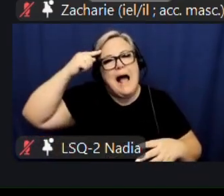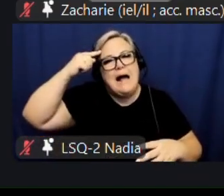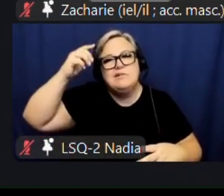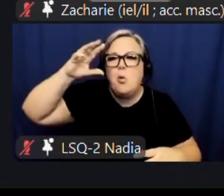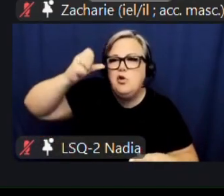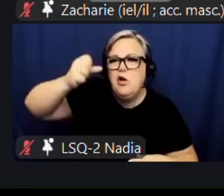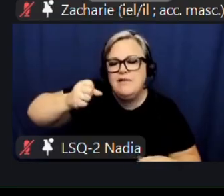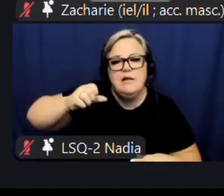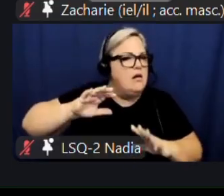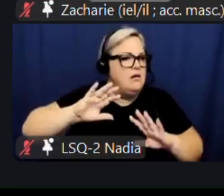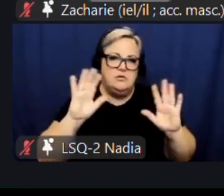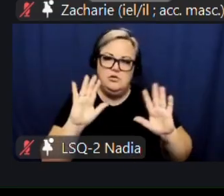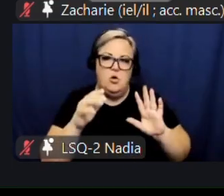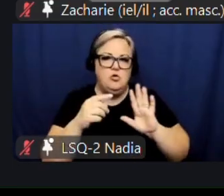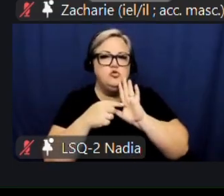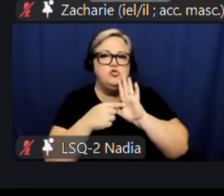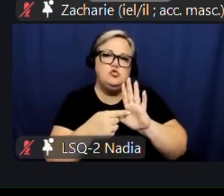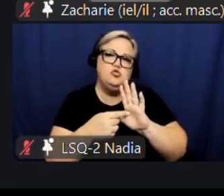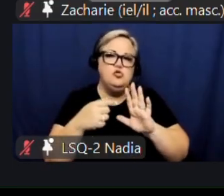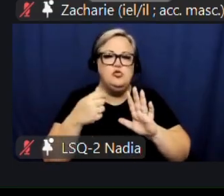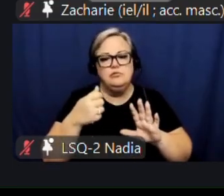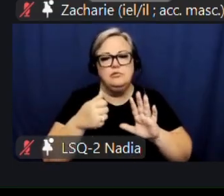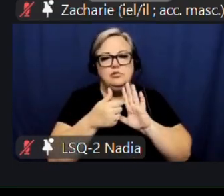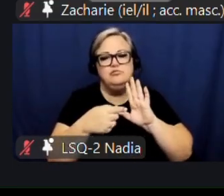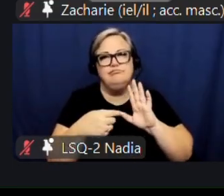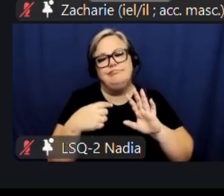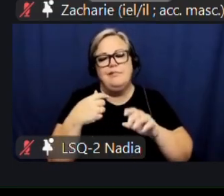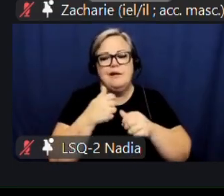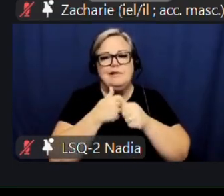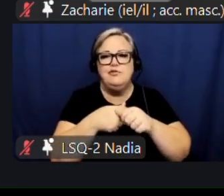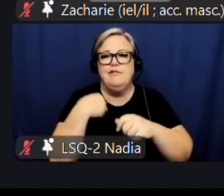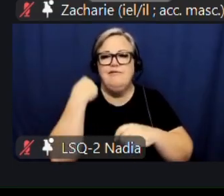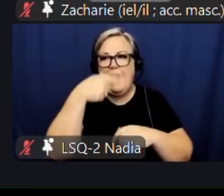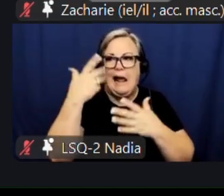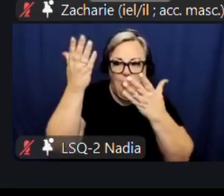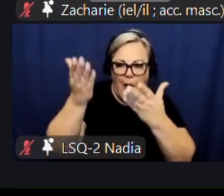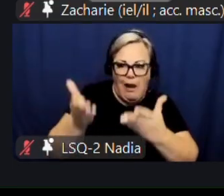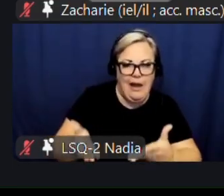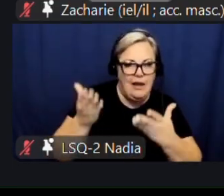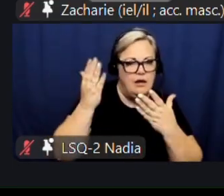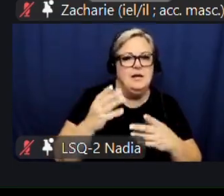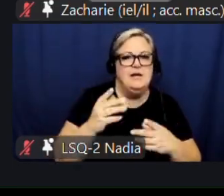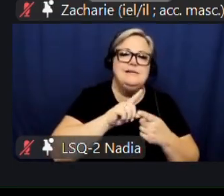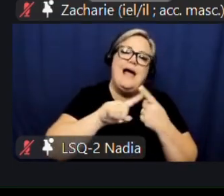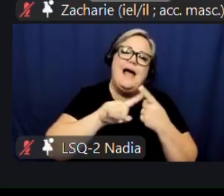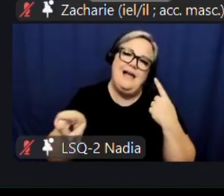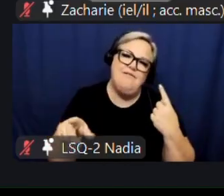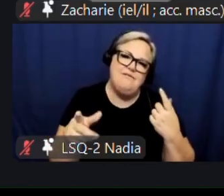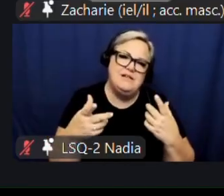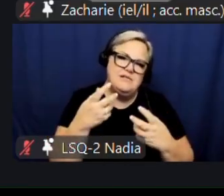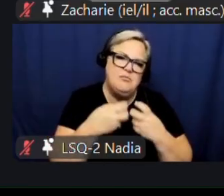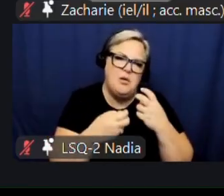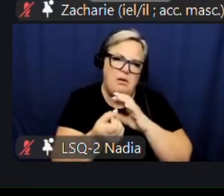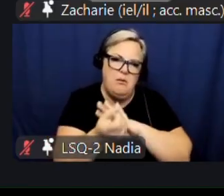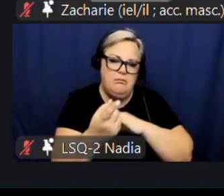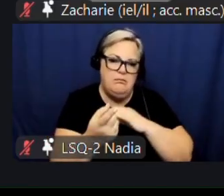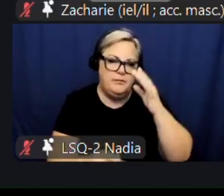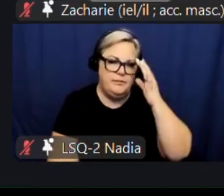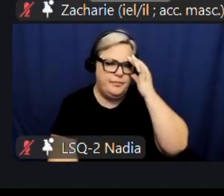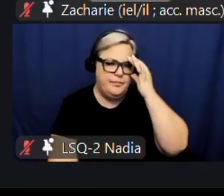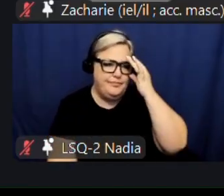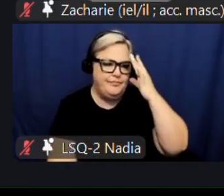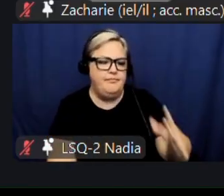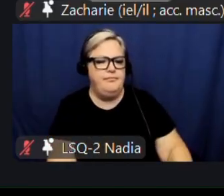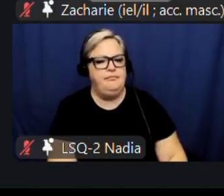d'une personne en fonction de son apparence. Donc, ça normalise de communiquer, de demander des pronoms. Donc, c'est un autre exemple de cette offre